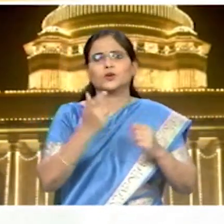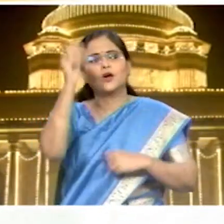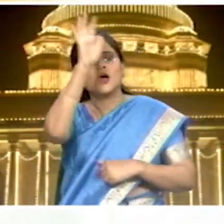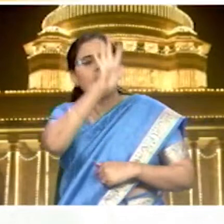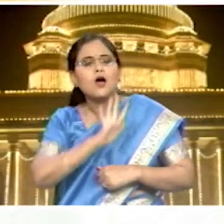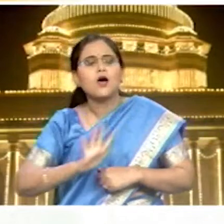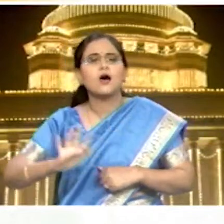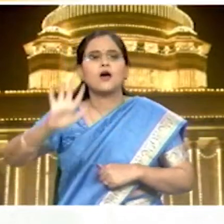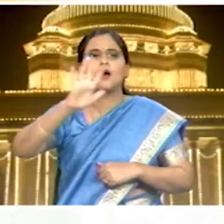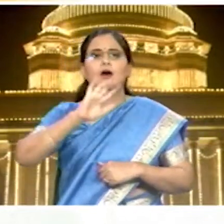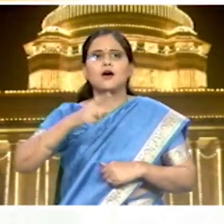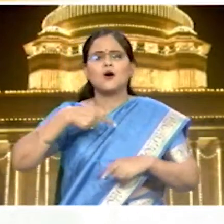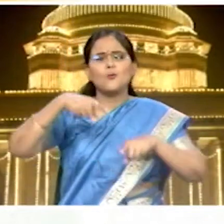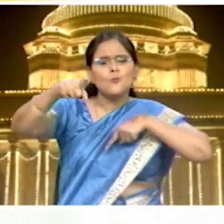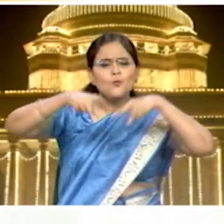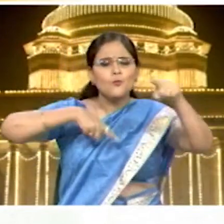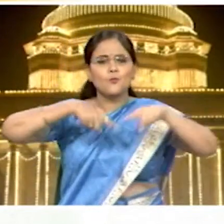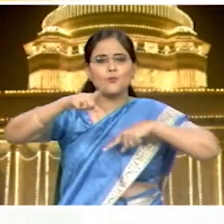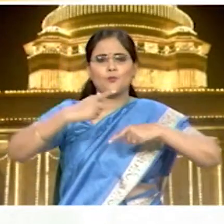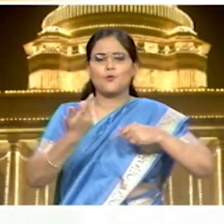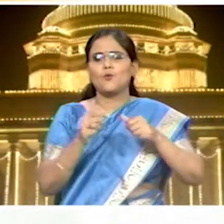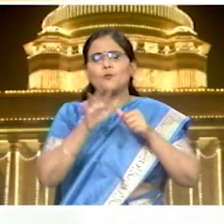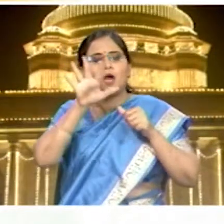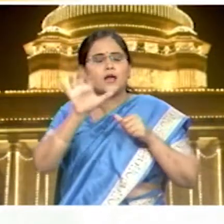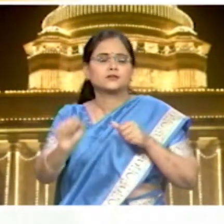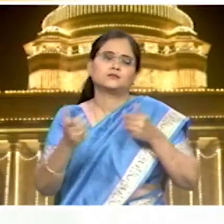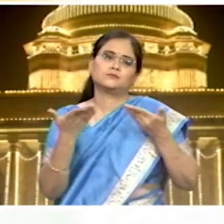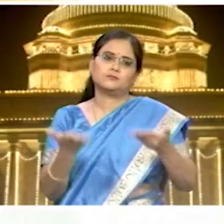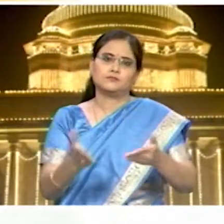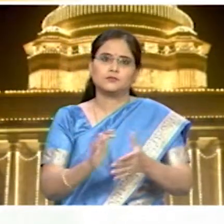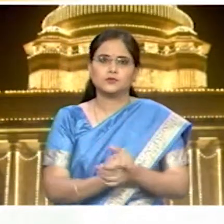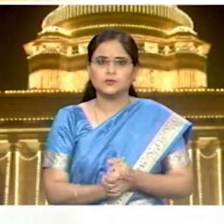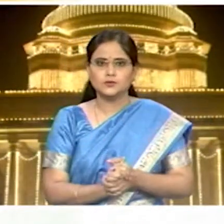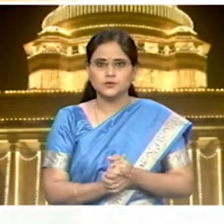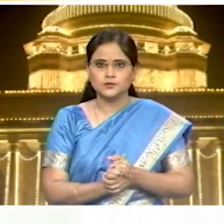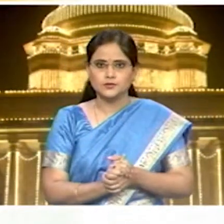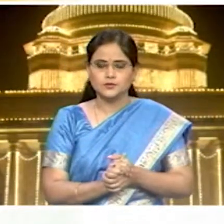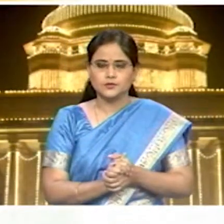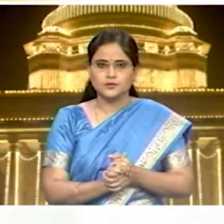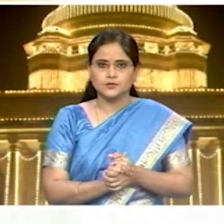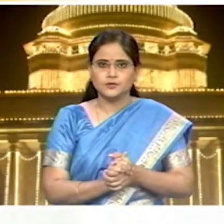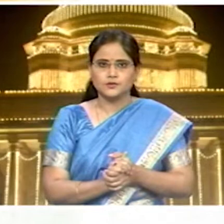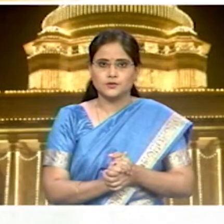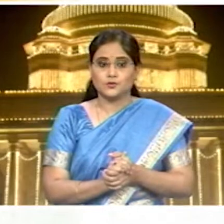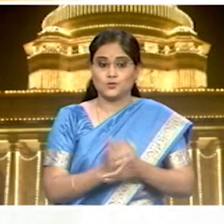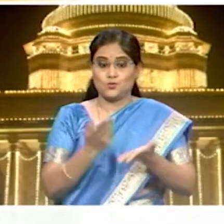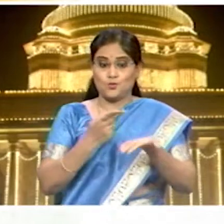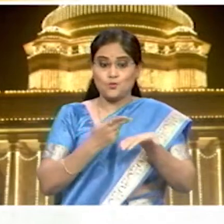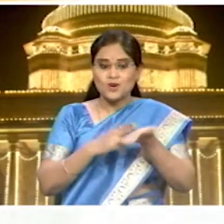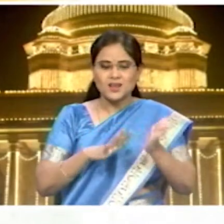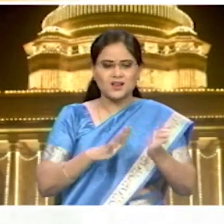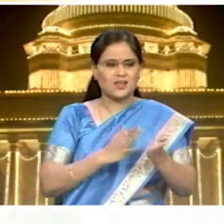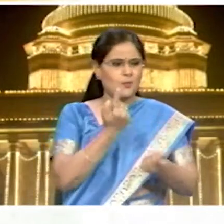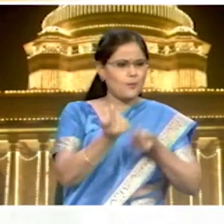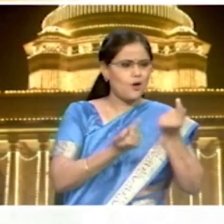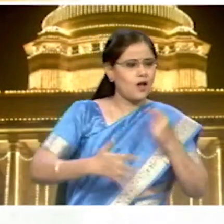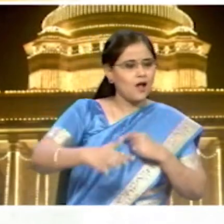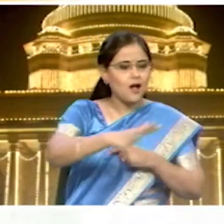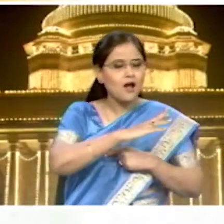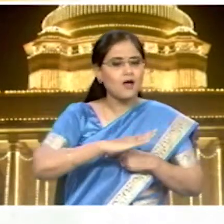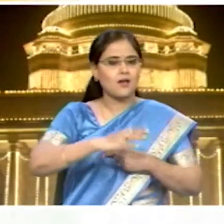में आवागमन को सुगम बनाया जा रहा है। प्रगति के प्रति हमारे देश में दिखाई दे